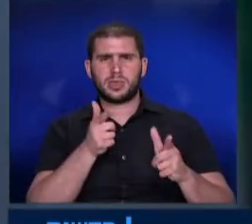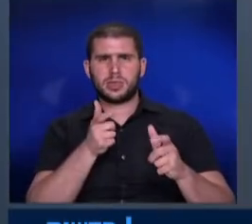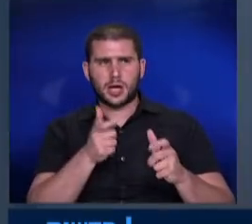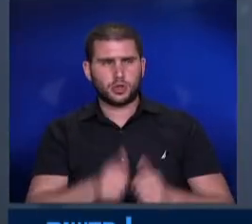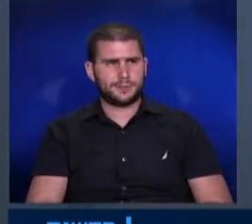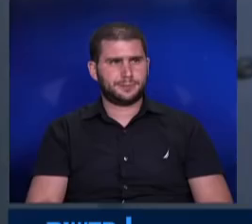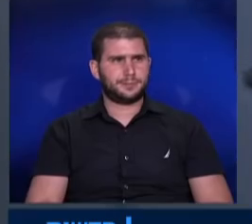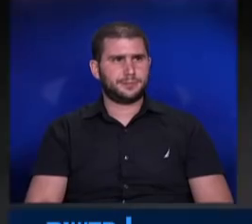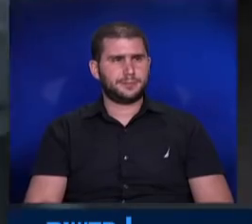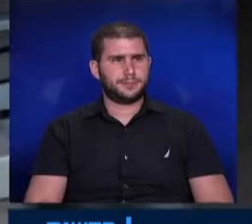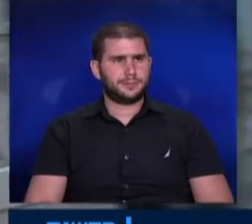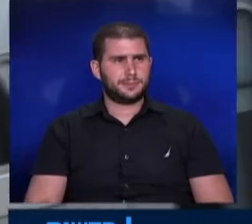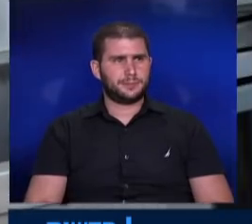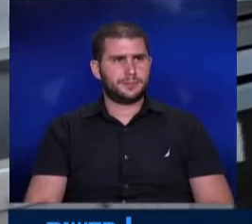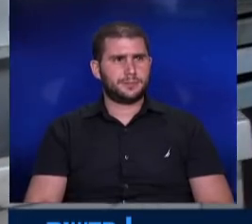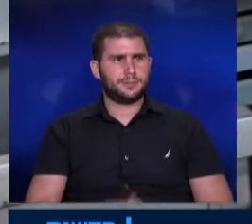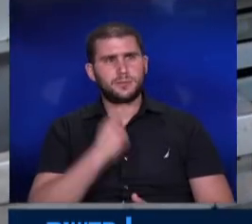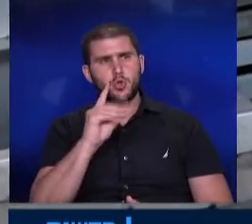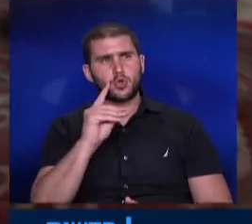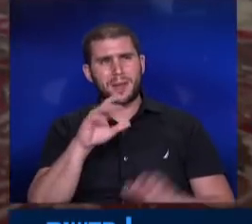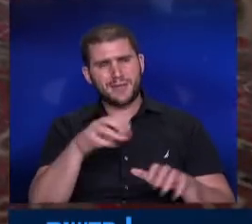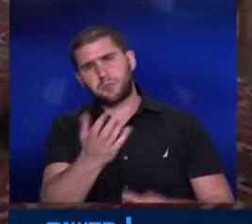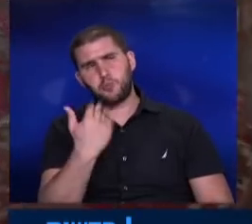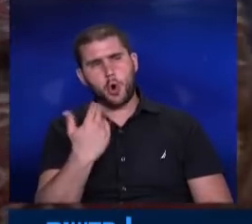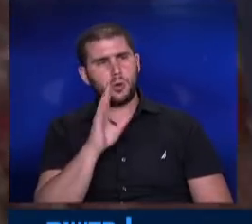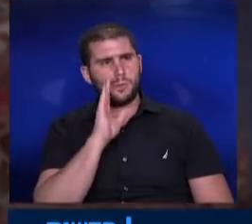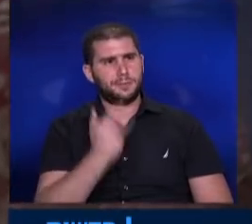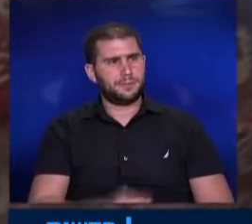נשק. דומה, בואי, בואי פה,